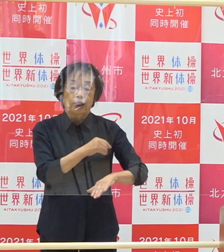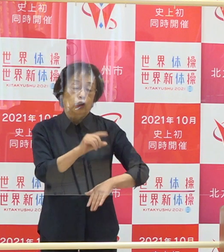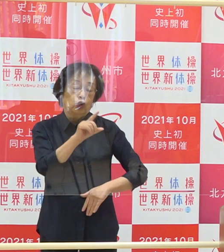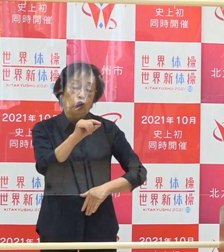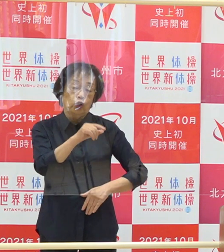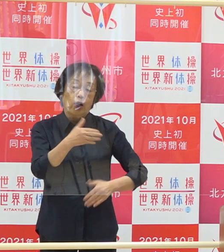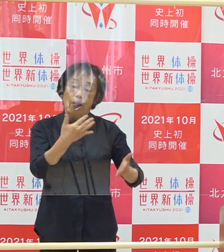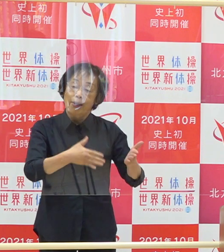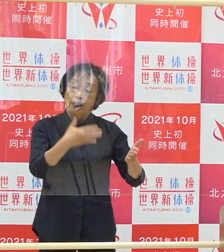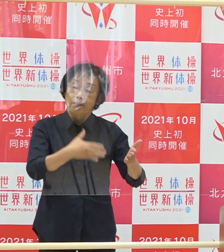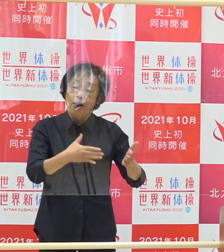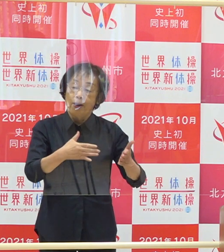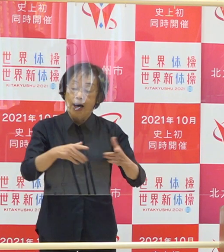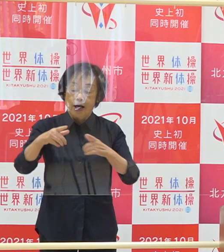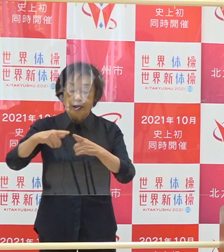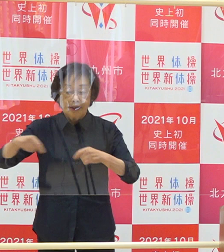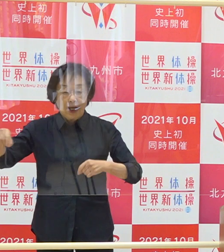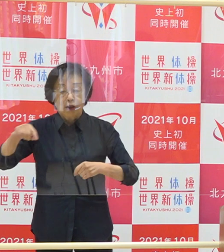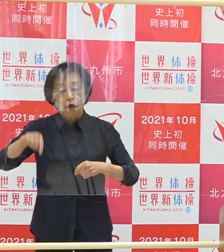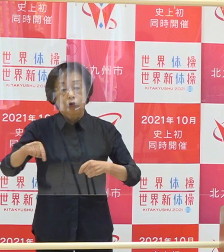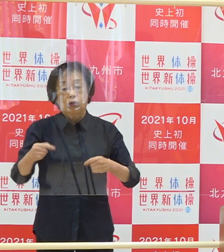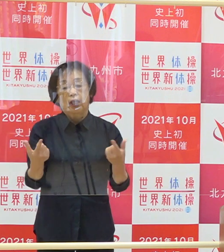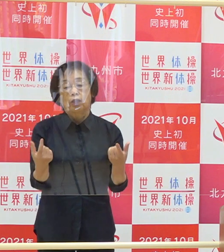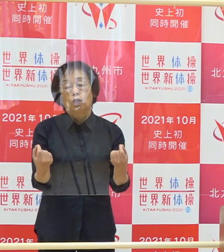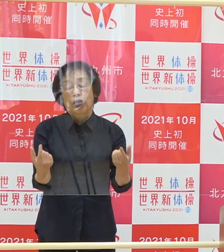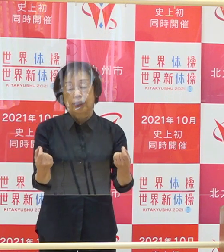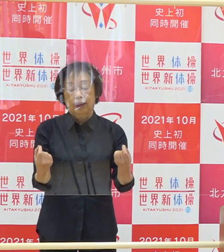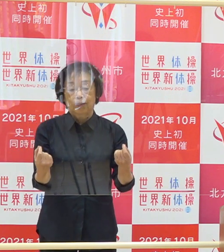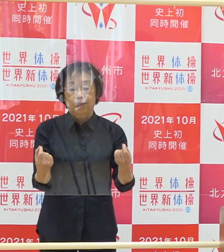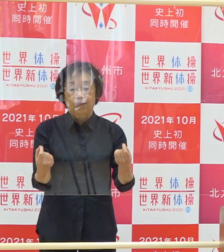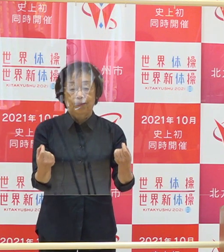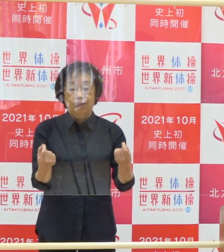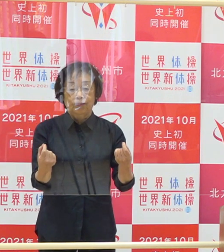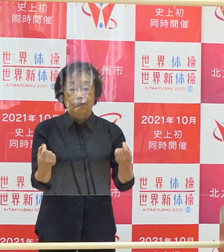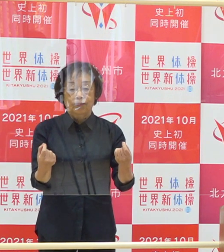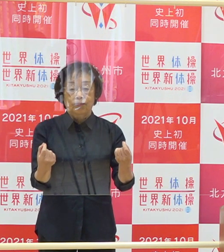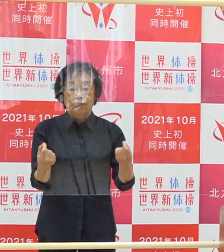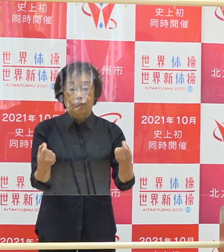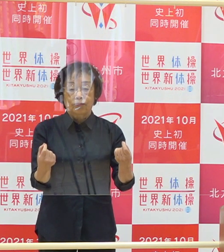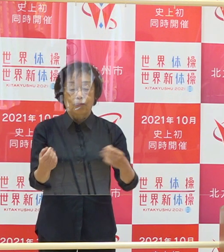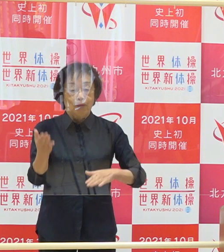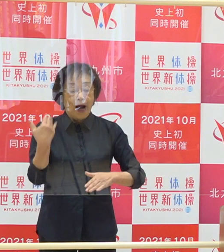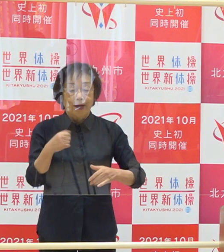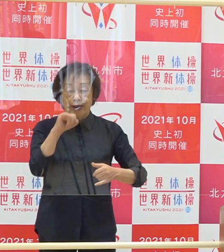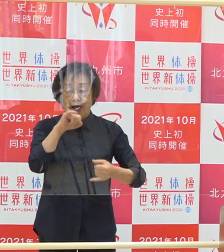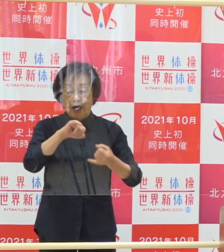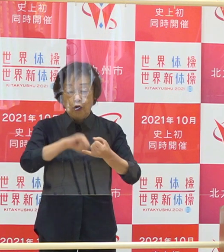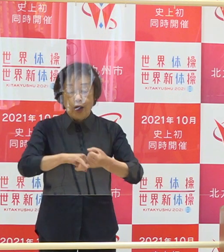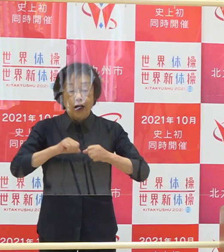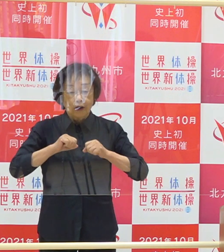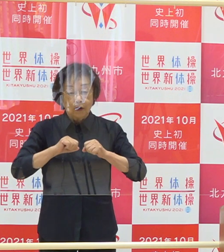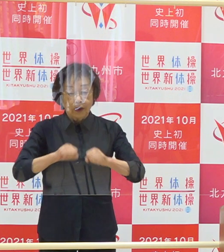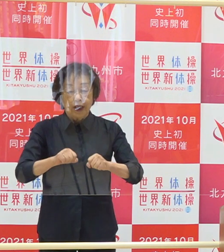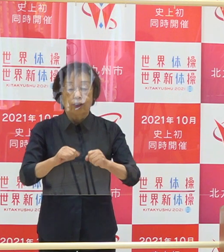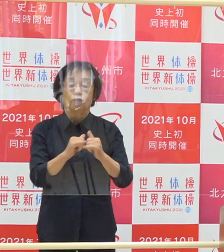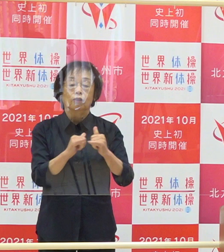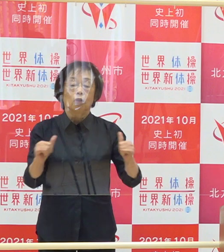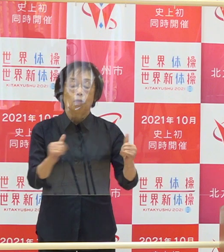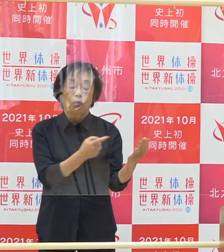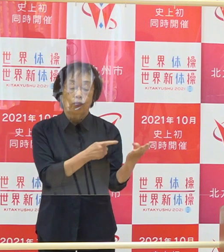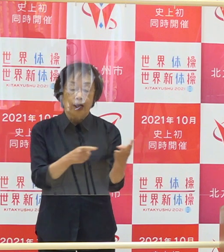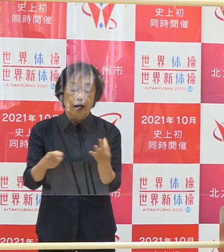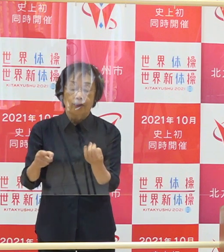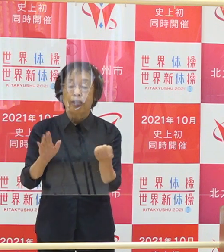況は全国と同じであります。ただすでに予約を入れていらっしゃる方もたくさんいらっしゃいます